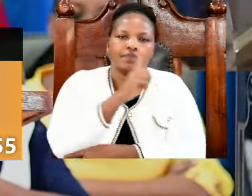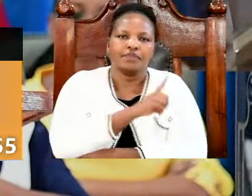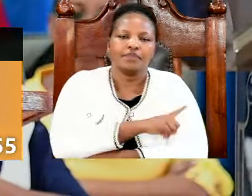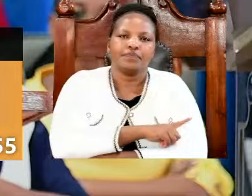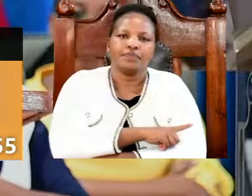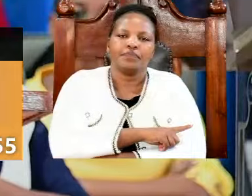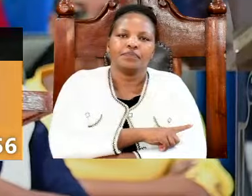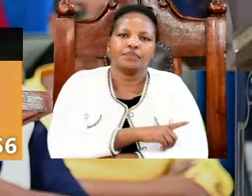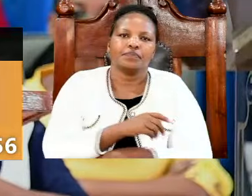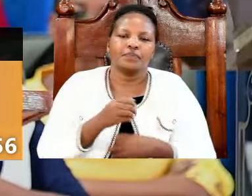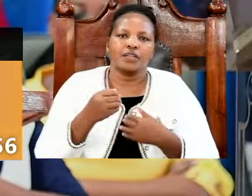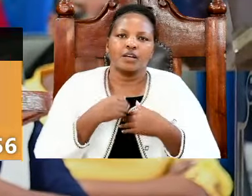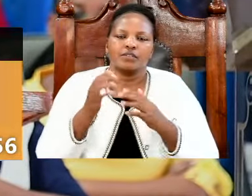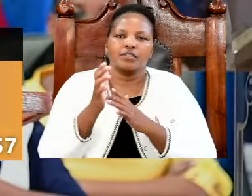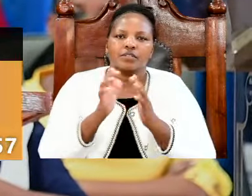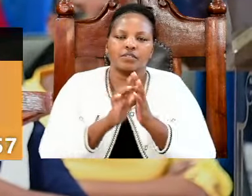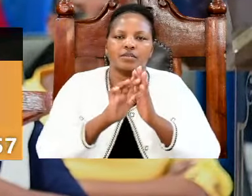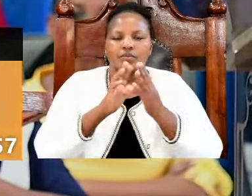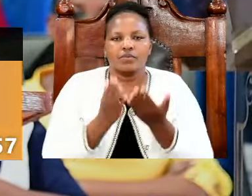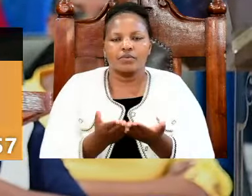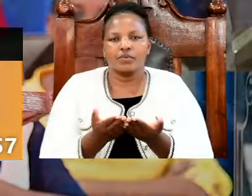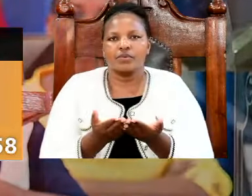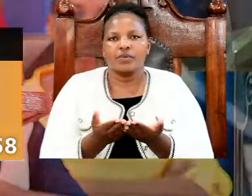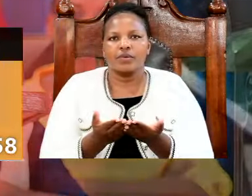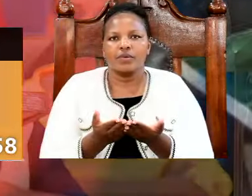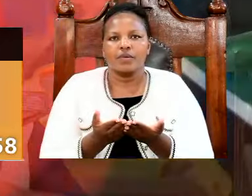kuna Biblia,